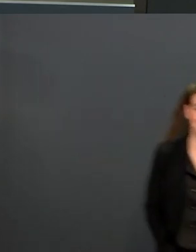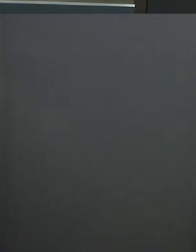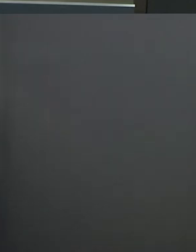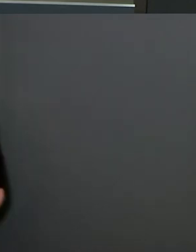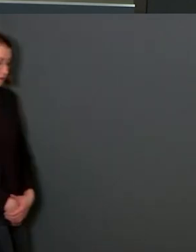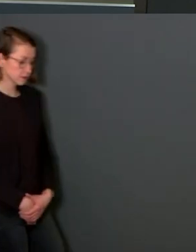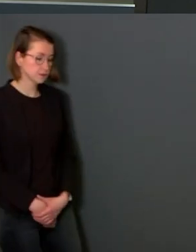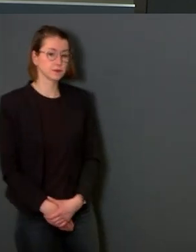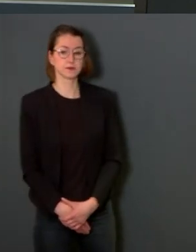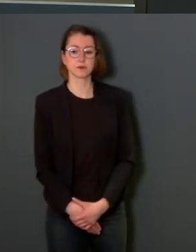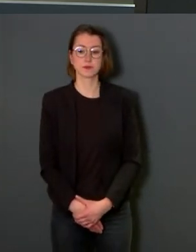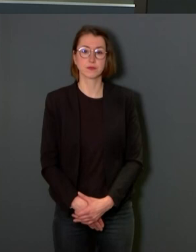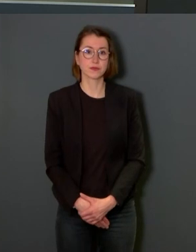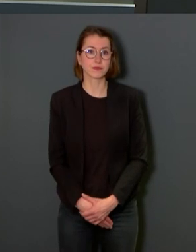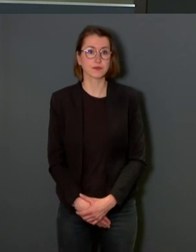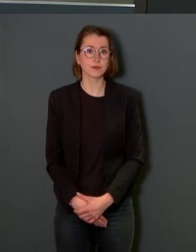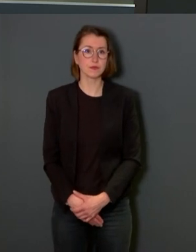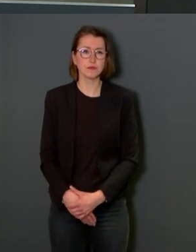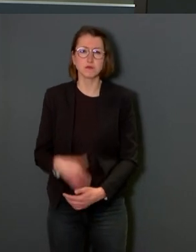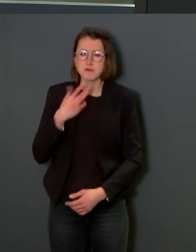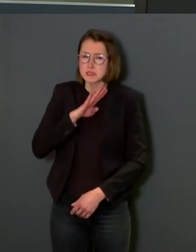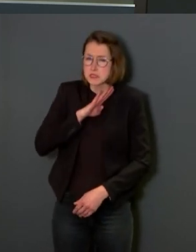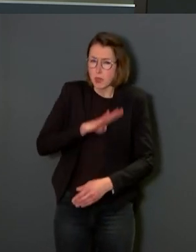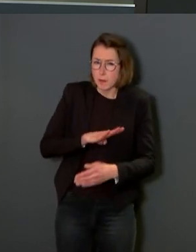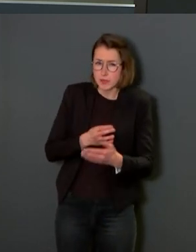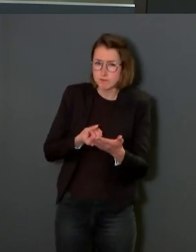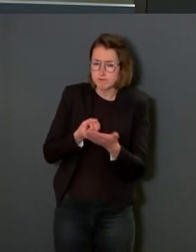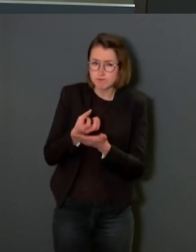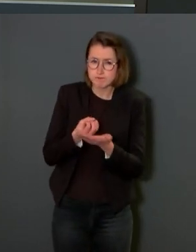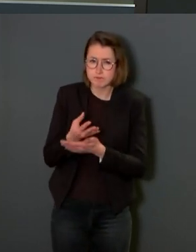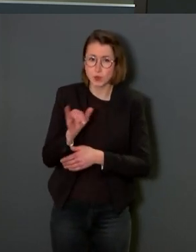Ja, ik voudrais simplement dire ceci, c'est que par rapport aux nouveaux chiffres